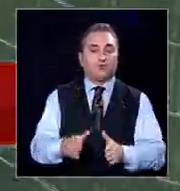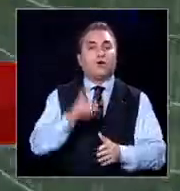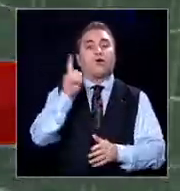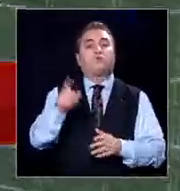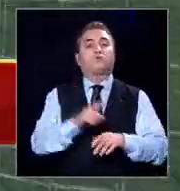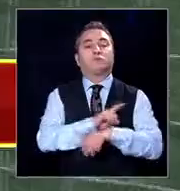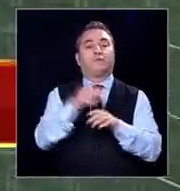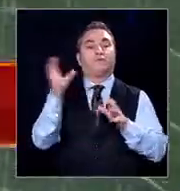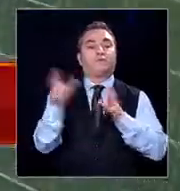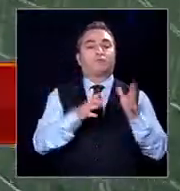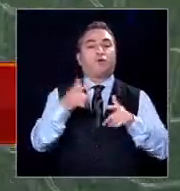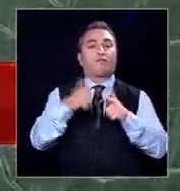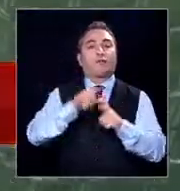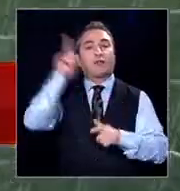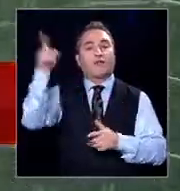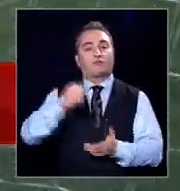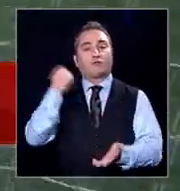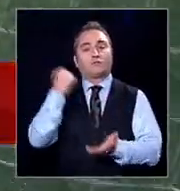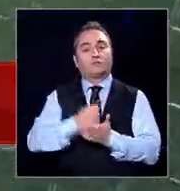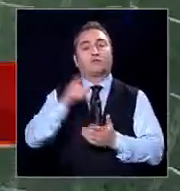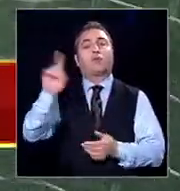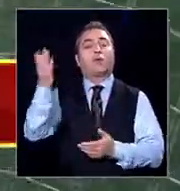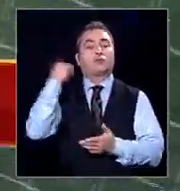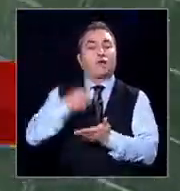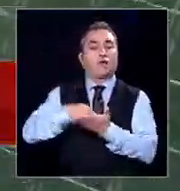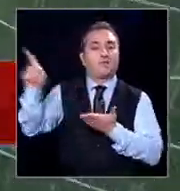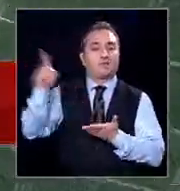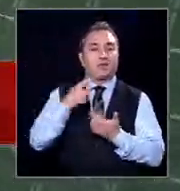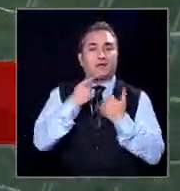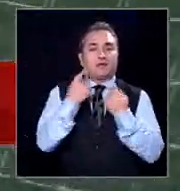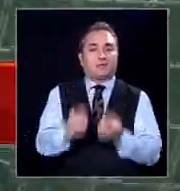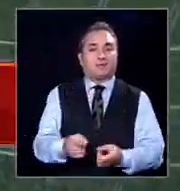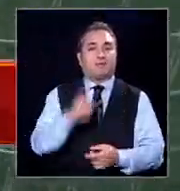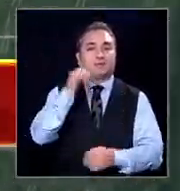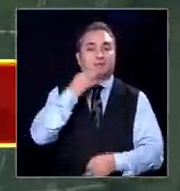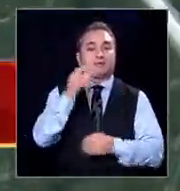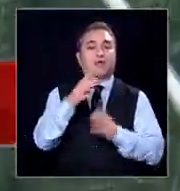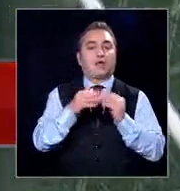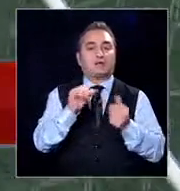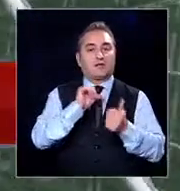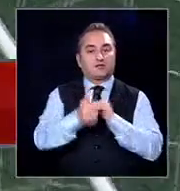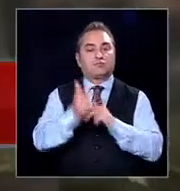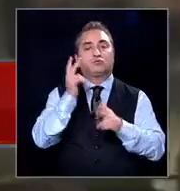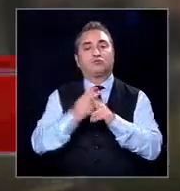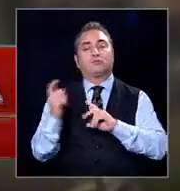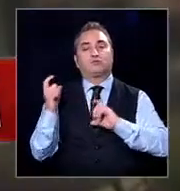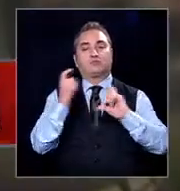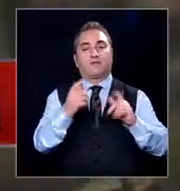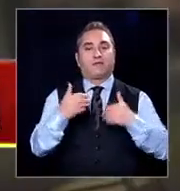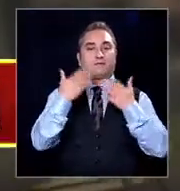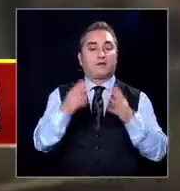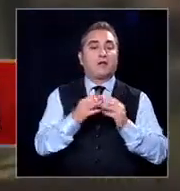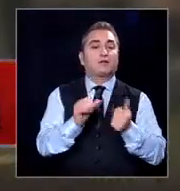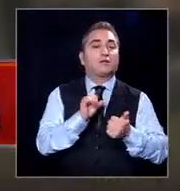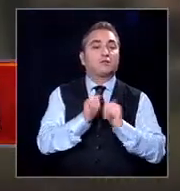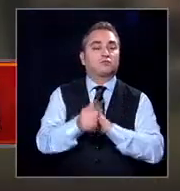akreditasyonunun Türkiye Futbol Federasyonu tarafından iptal edildiğini duyurdu. O çarpıcı iddiaya Adana Spor'dan cevap gecikmedi. Adana Spor